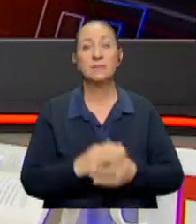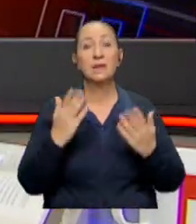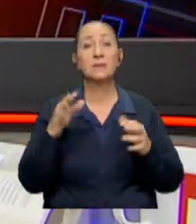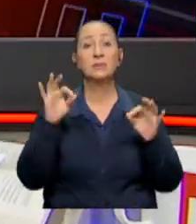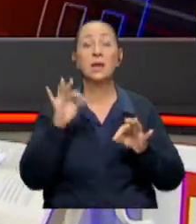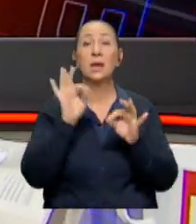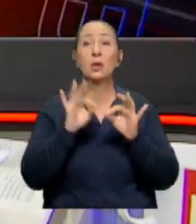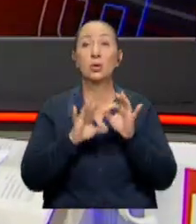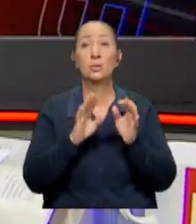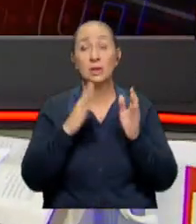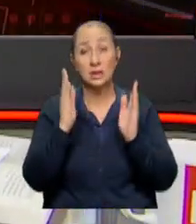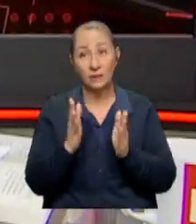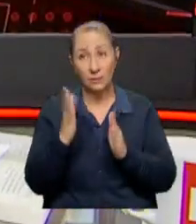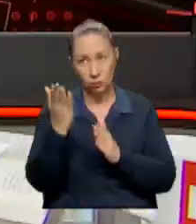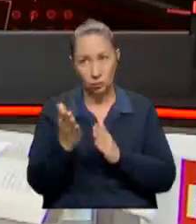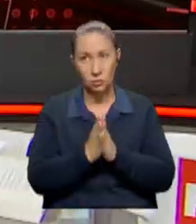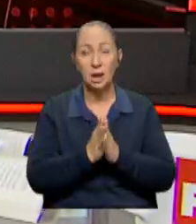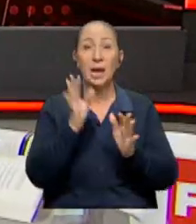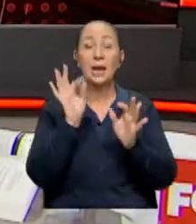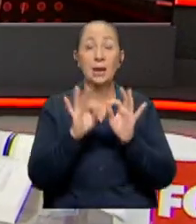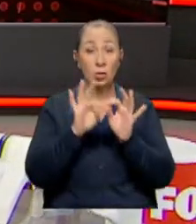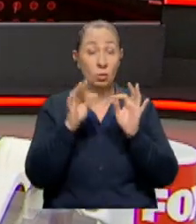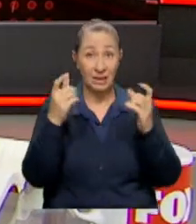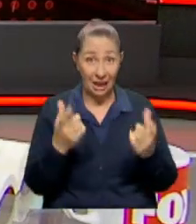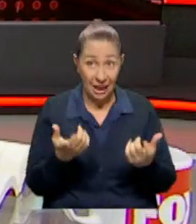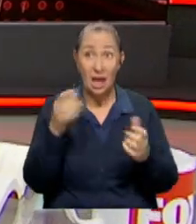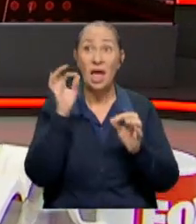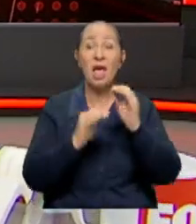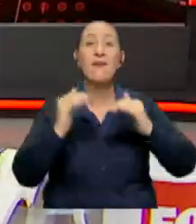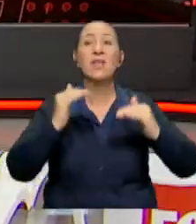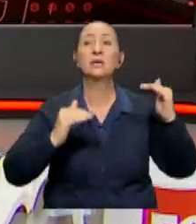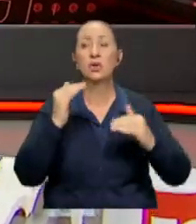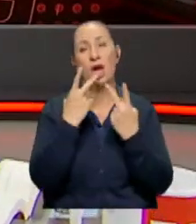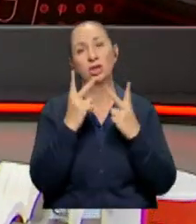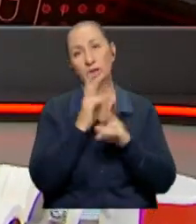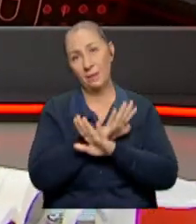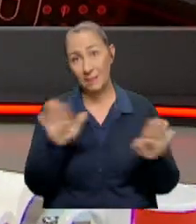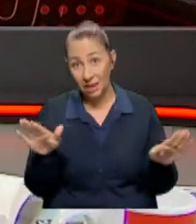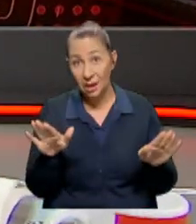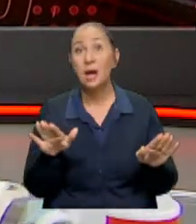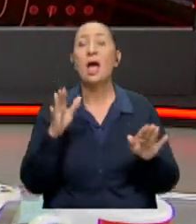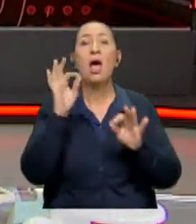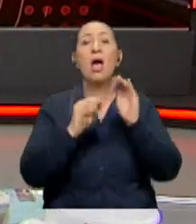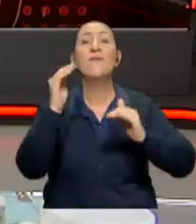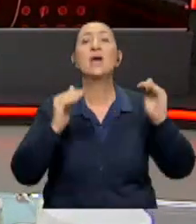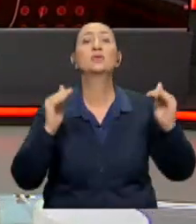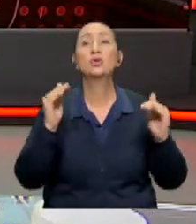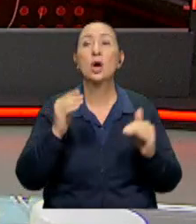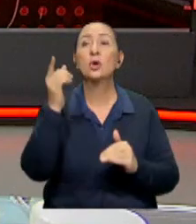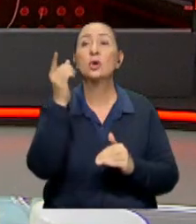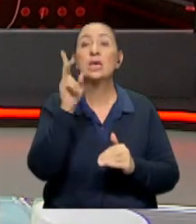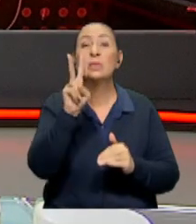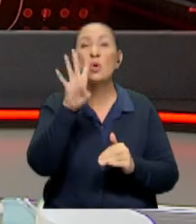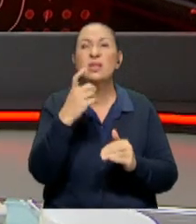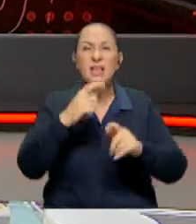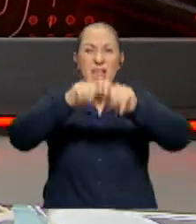Efendim şimdi ekonomiye geçiyoruz. Ekonomide enflasyon açıklandı. Enflasyonda 24